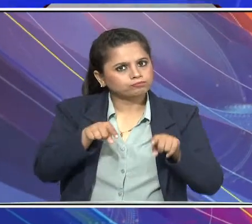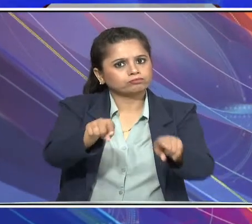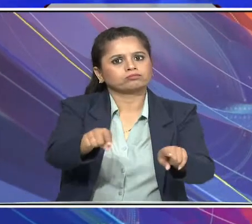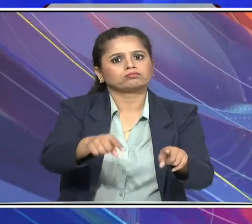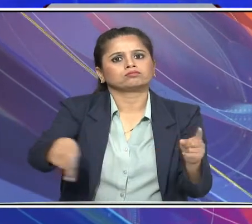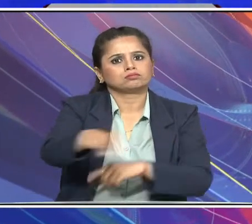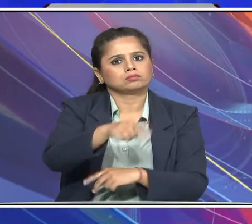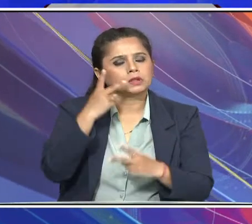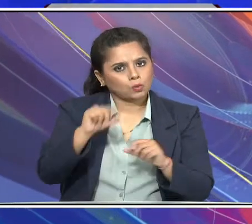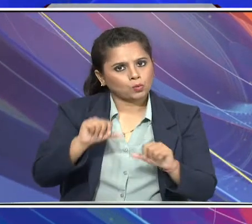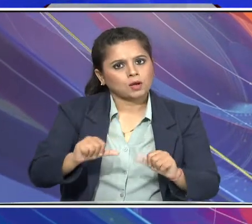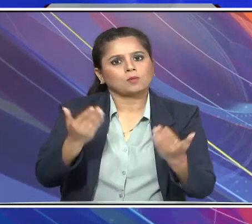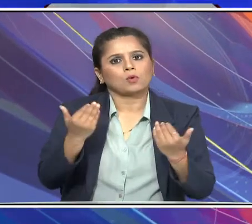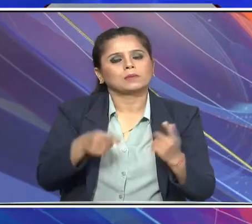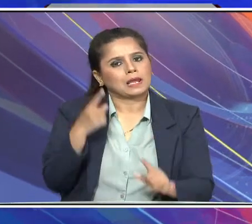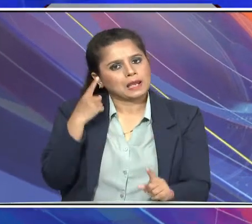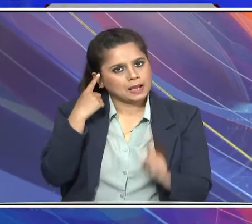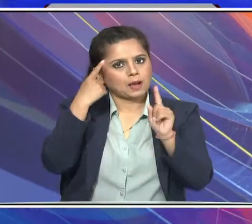उसको